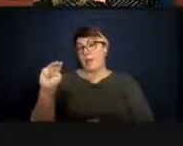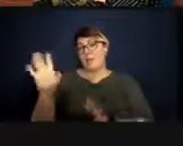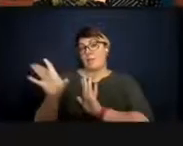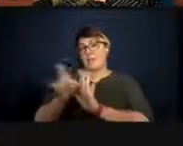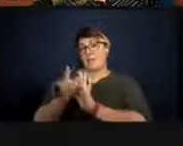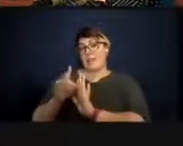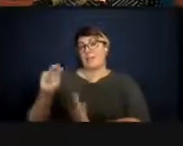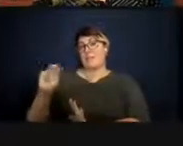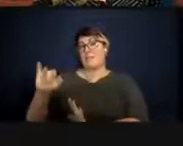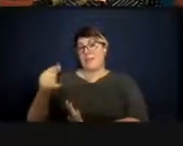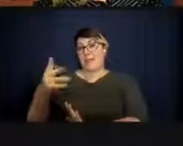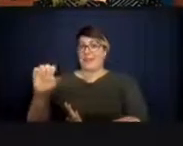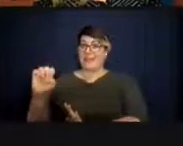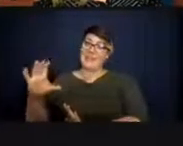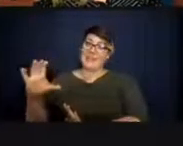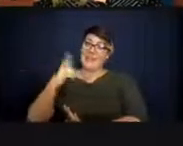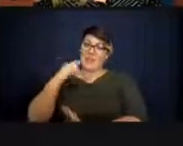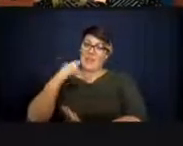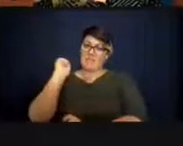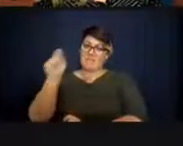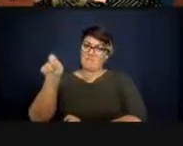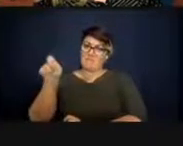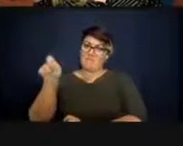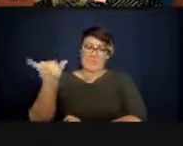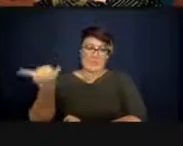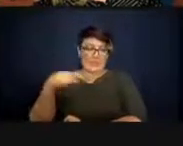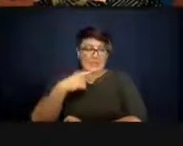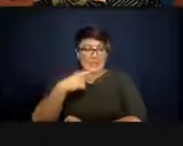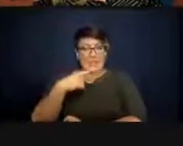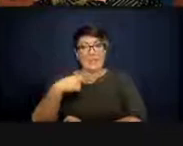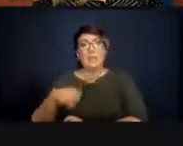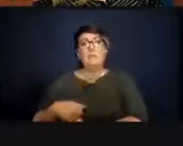Magneti ambazo si za kuvuta wanafunzi.